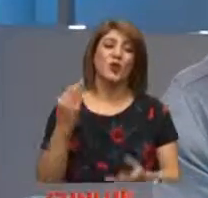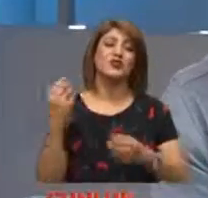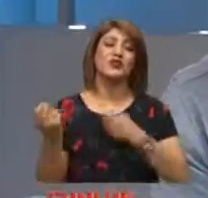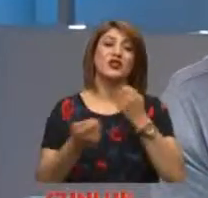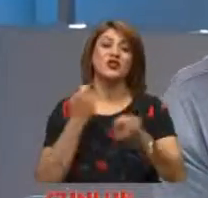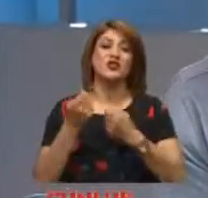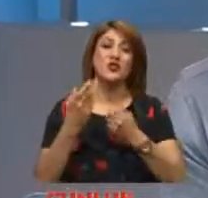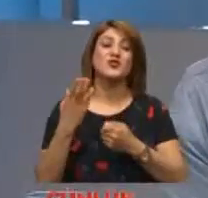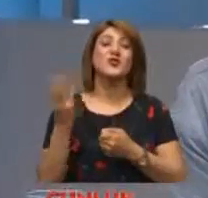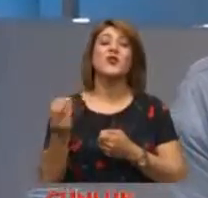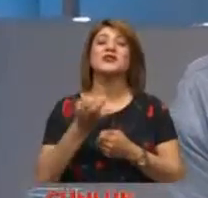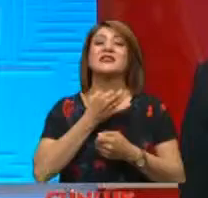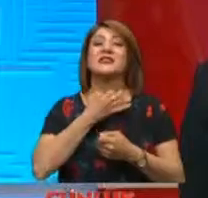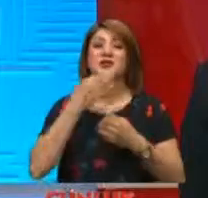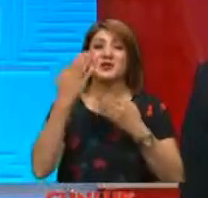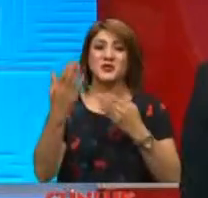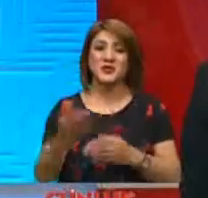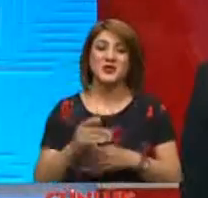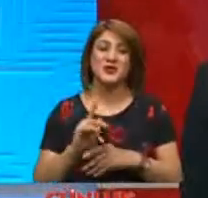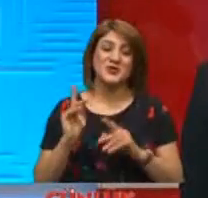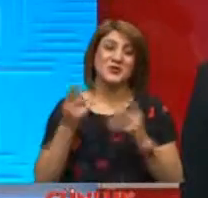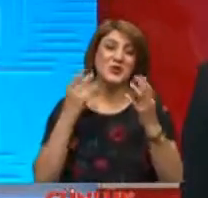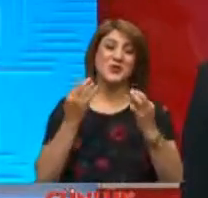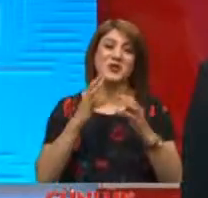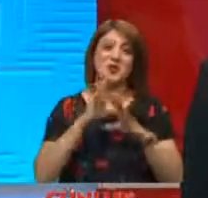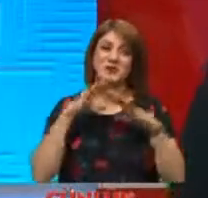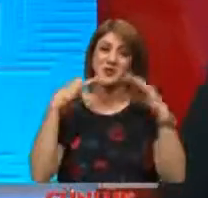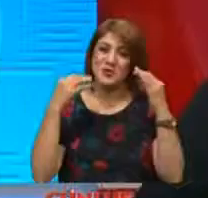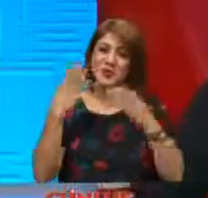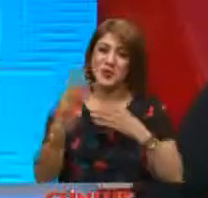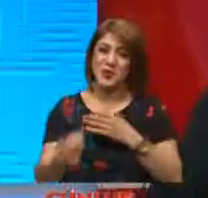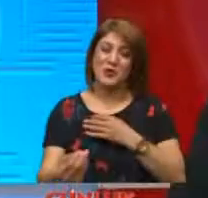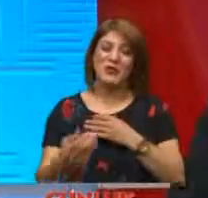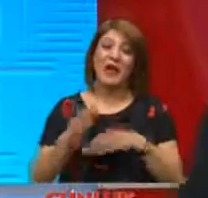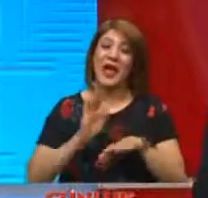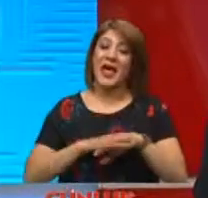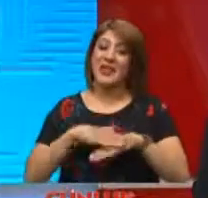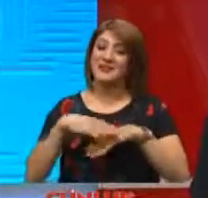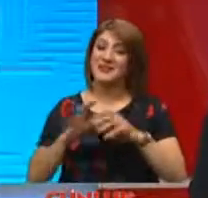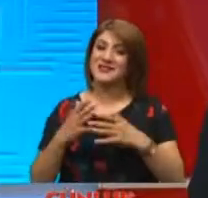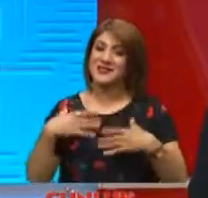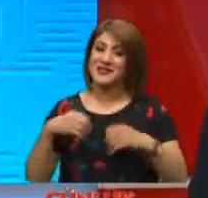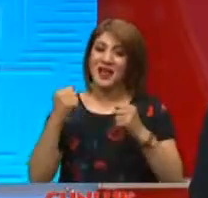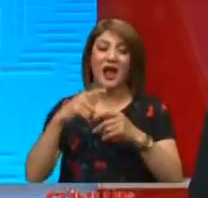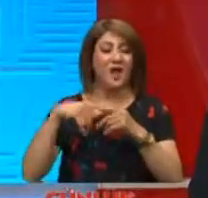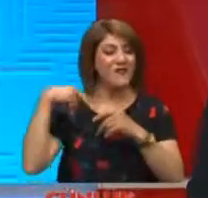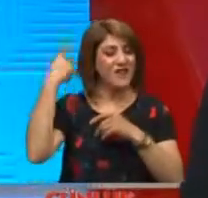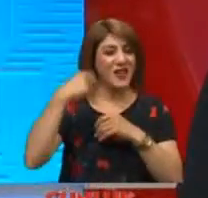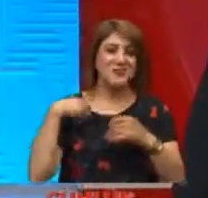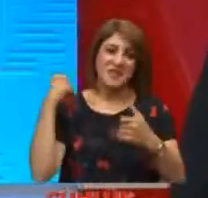çalışıyorlar. Peki Yiğit'cim harikasın. Gene keyif kattın. Çok güzeldi. Teşekkür ederim. Ayağına sağlık. Haftaya inşallah görüşmek üzere. Görüşürüz. Evet.